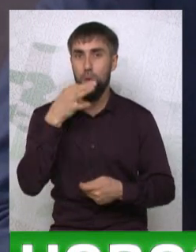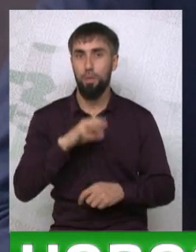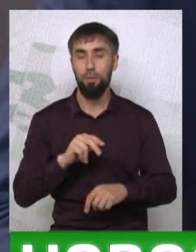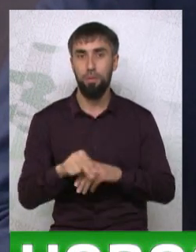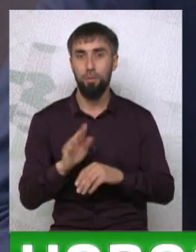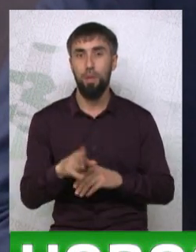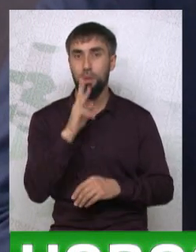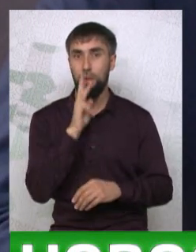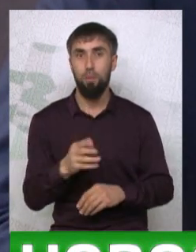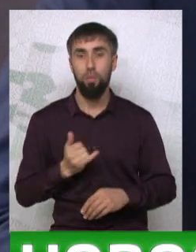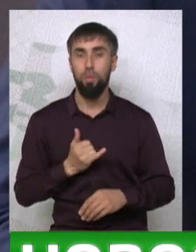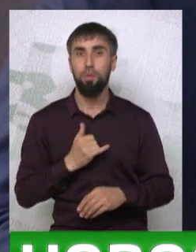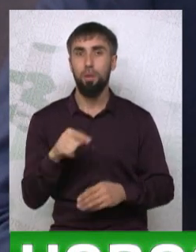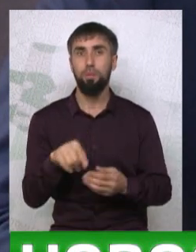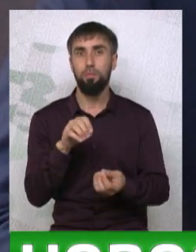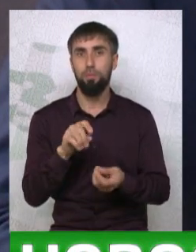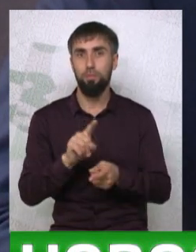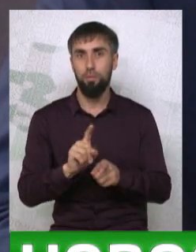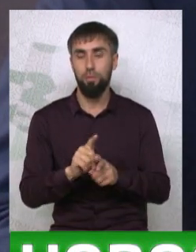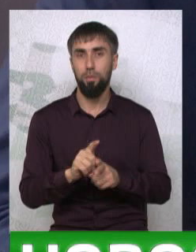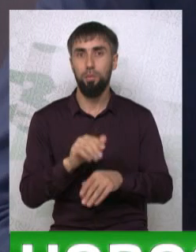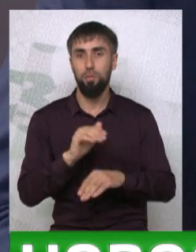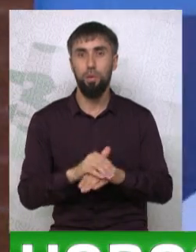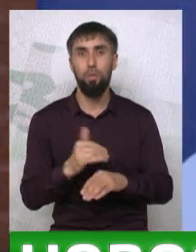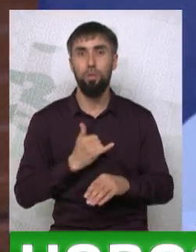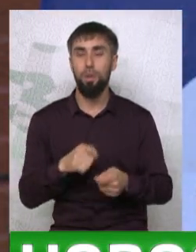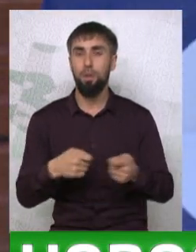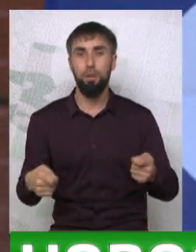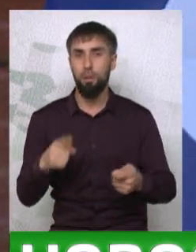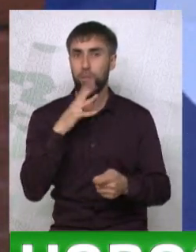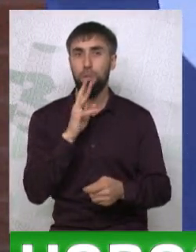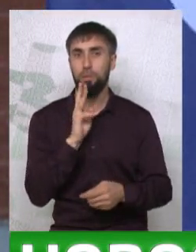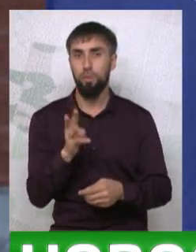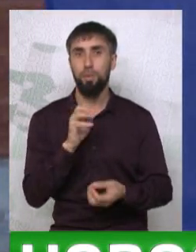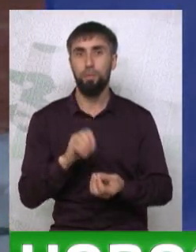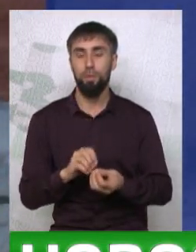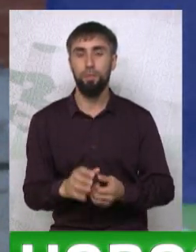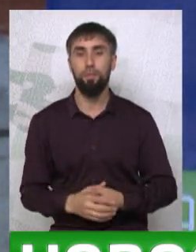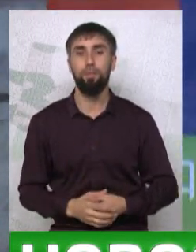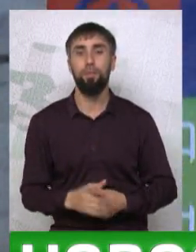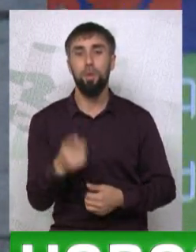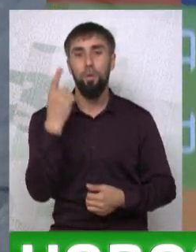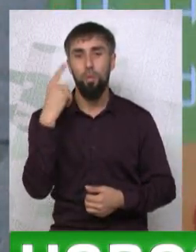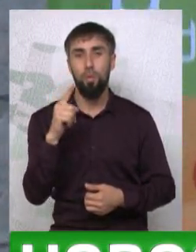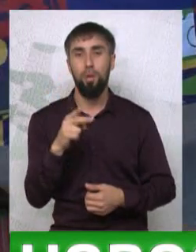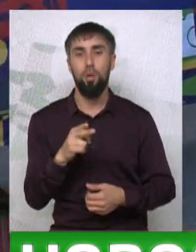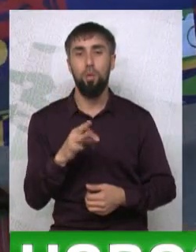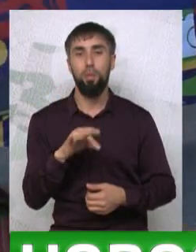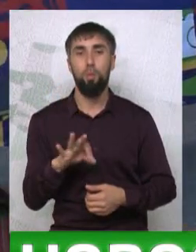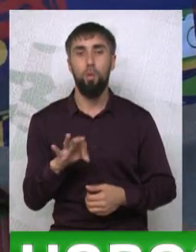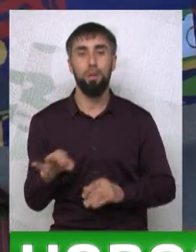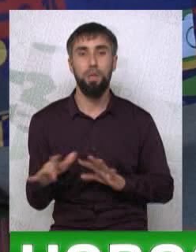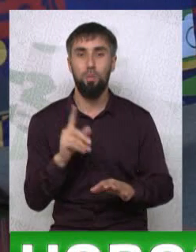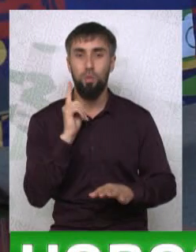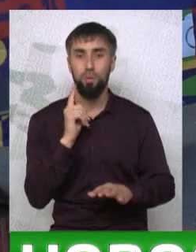Опять же, заработная плата у нас фиксированная, нет у нас задержек. Организатор ярмарки – Комитет по делам молодежи Ингушетии. Цель –